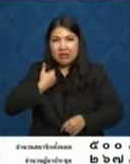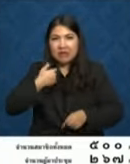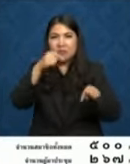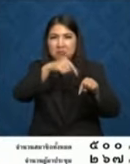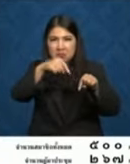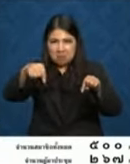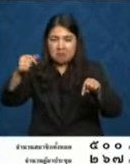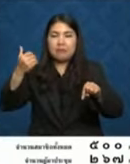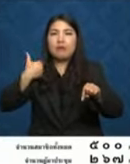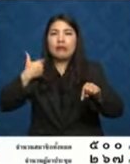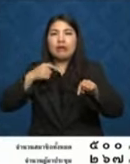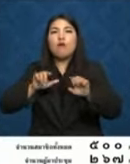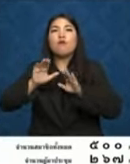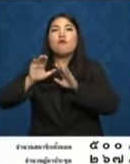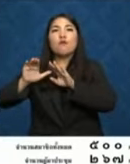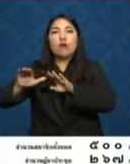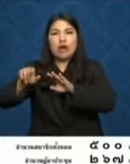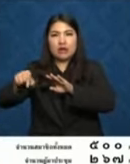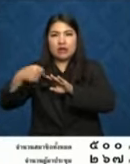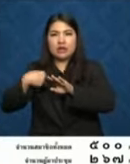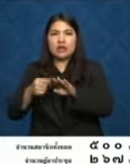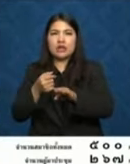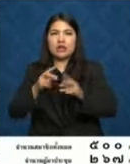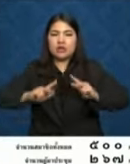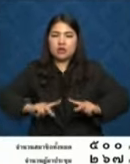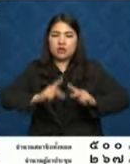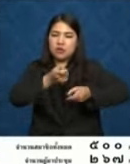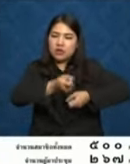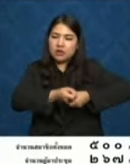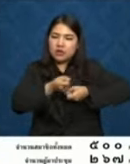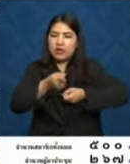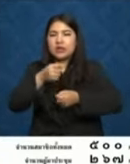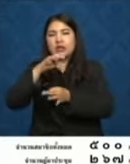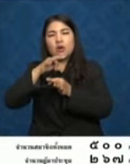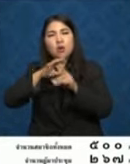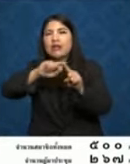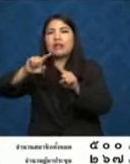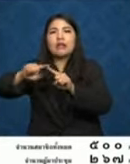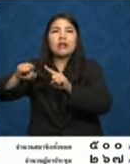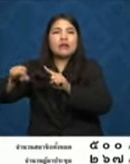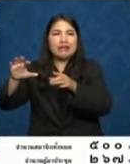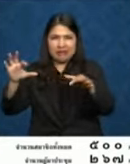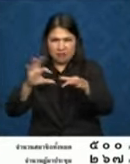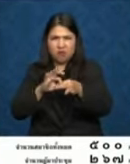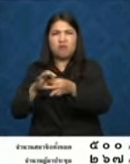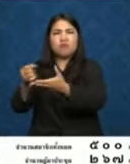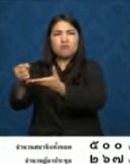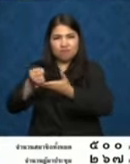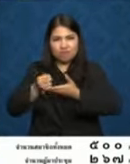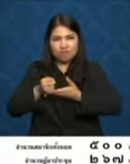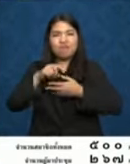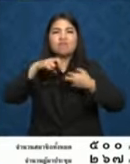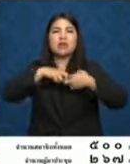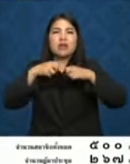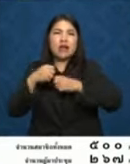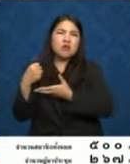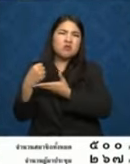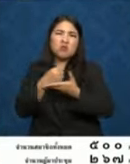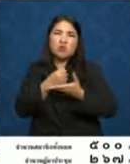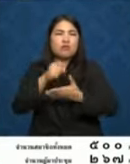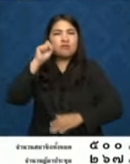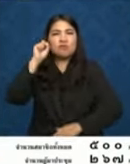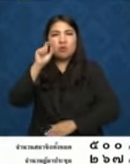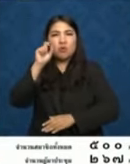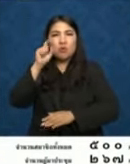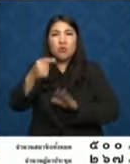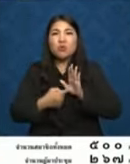ไปยังกรมชลประทานกระทรวงเกษตรและสหกรณ์และหน่วยงานที่เกี่ยวข้องช่วยดำเนินการแก้ไขปัญหาอย่างเร่งด่ว